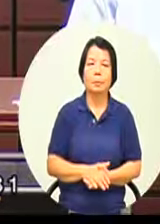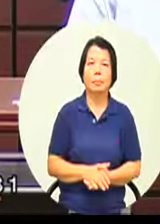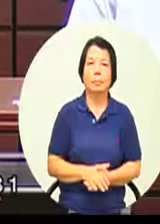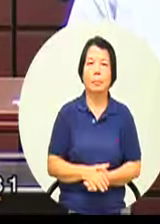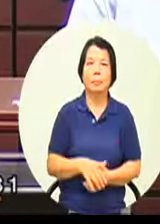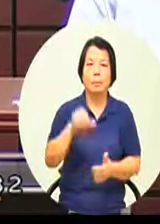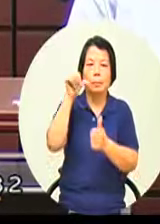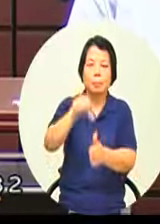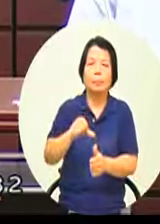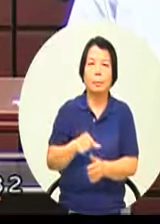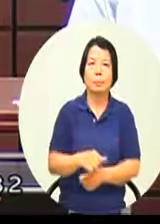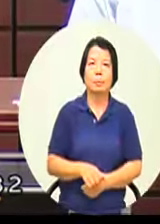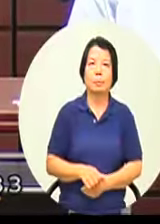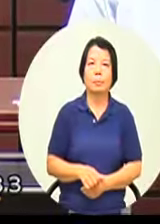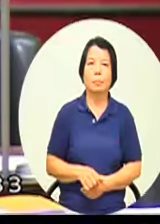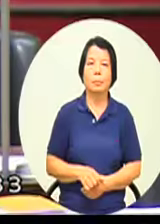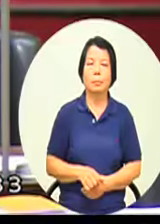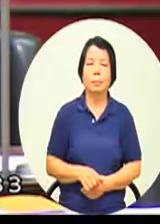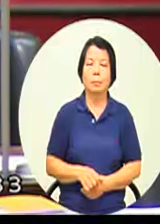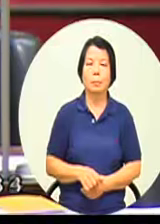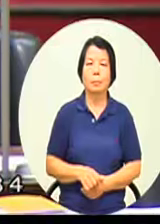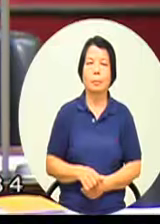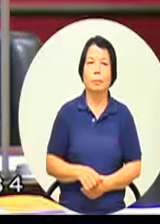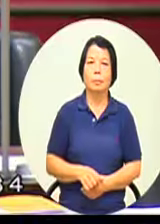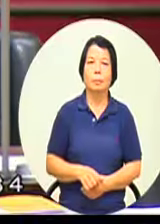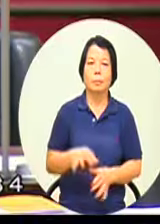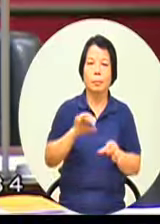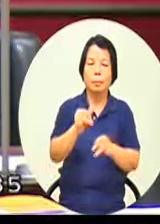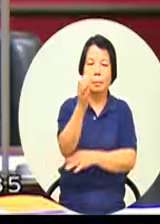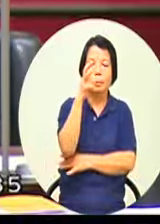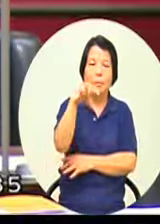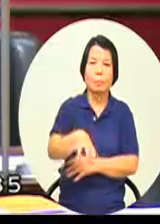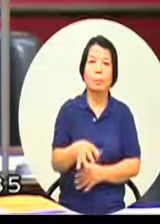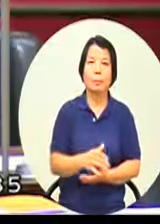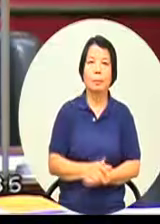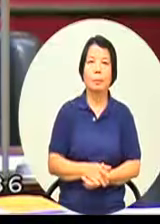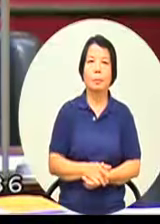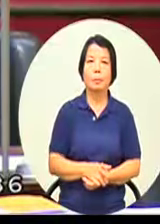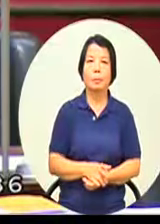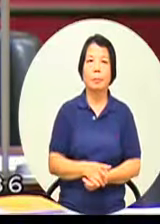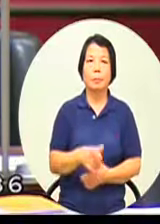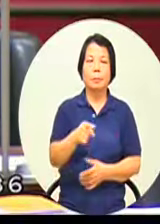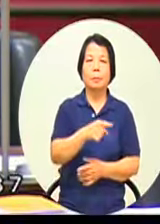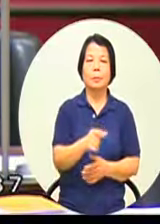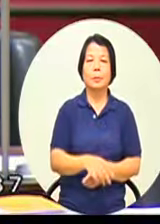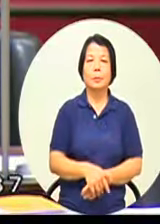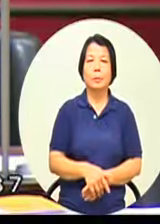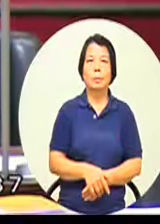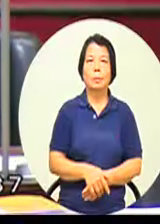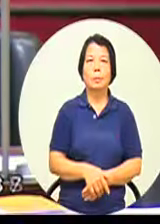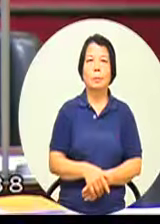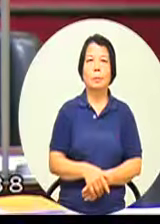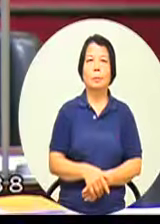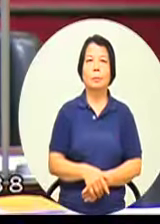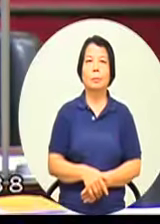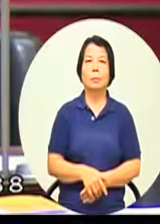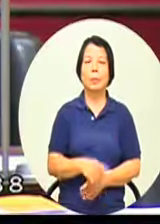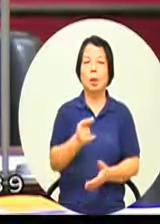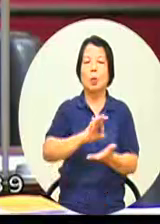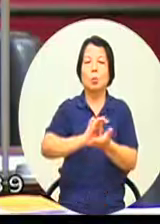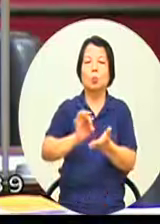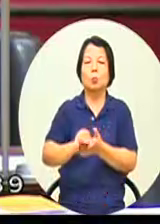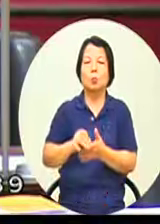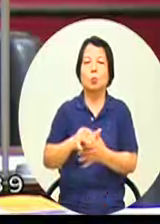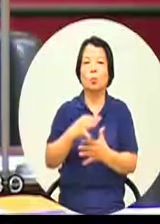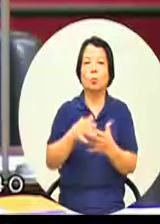震局罚啊。 那因为 那然后呢？一方面呢，因为地震局的他那个去不服去计划法的使用嘛，对不